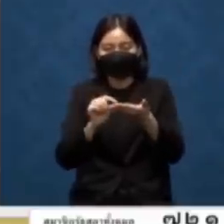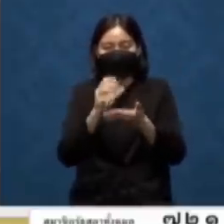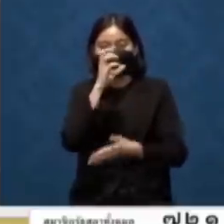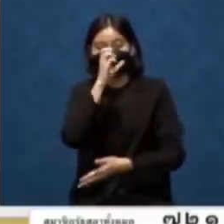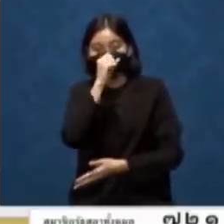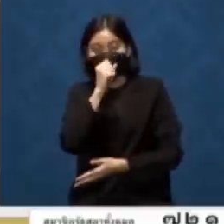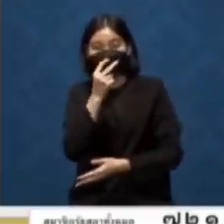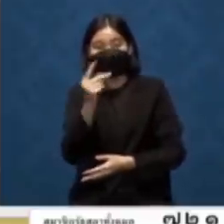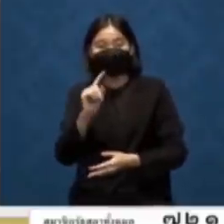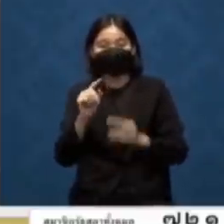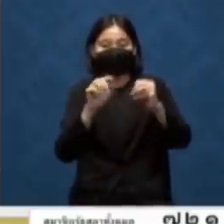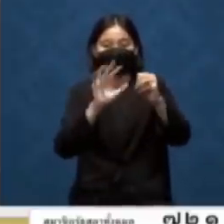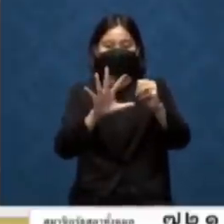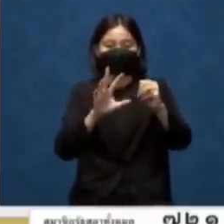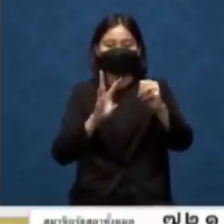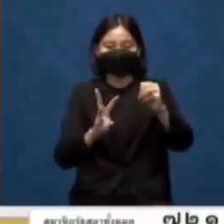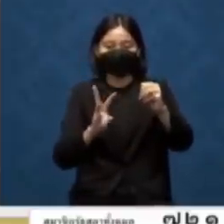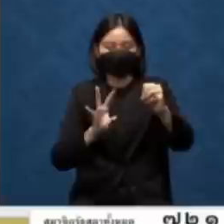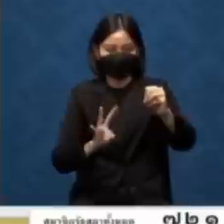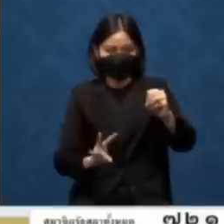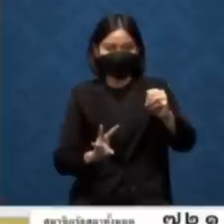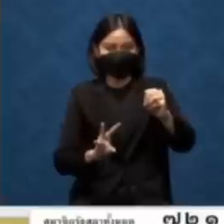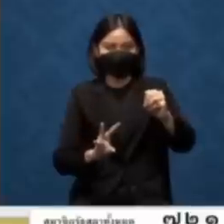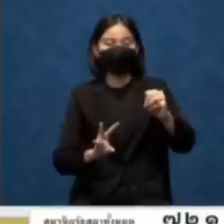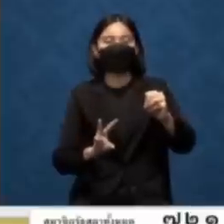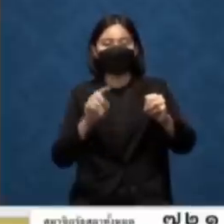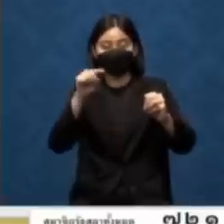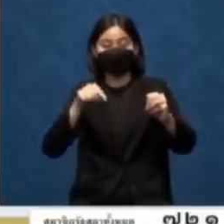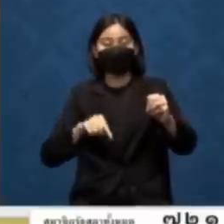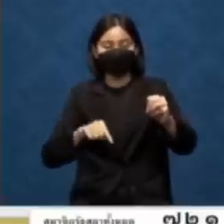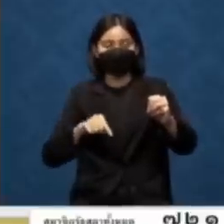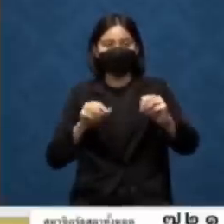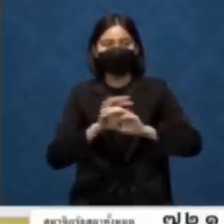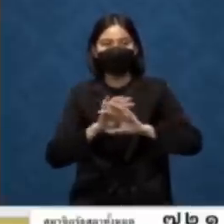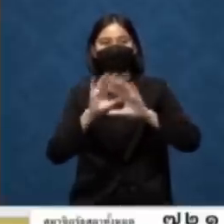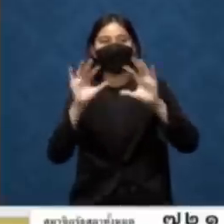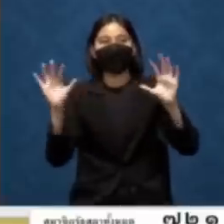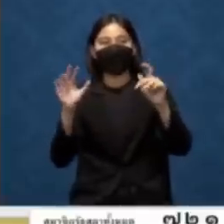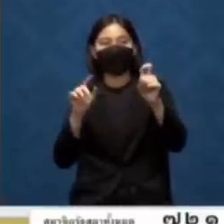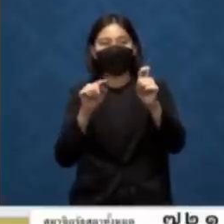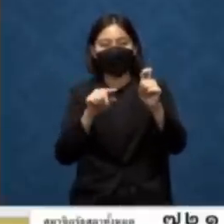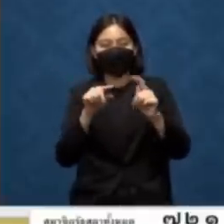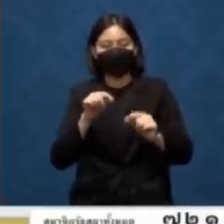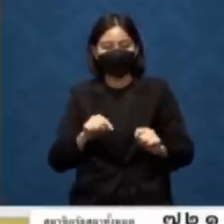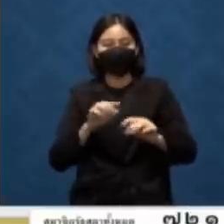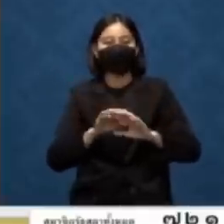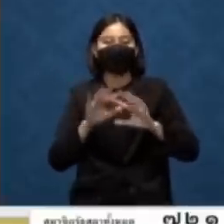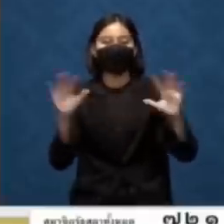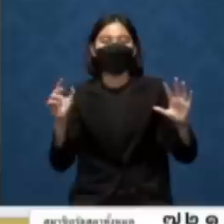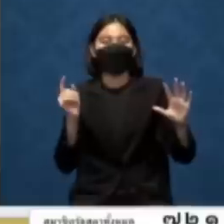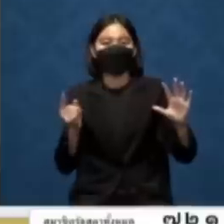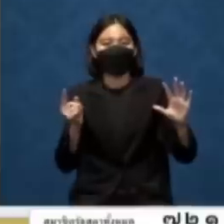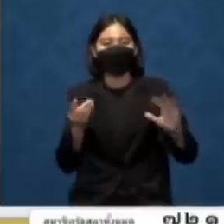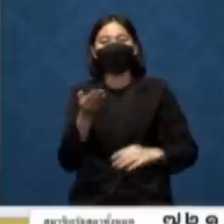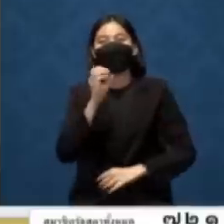ตรา 5ตรา 6 มาตรา 7 สิเอาเข้าจิง ๆ และพวกนี้ แะ จะส่งผลให้ เลόกภูมิพาคไปแล้วโย ประยaeผมเรีน